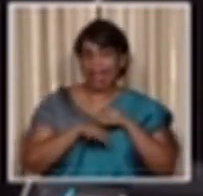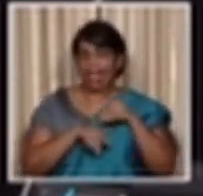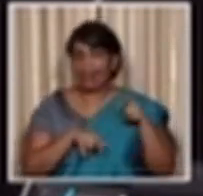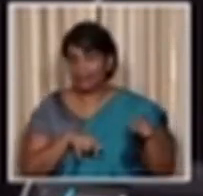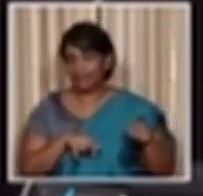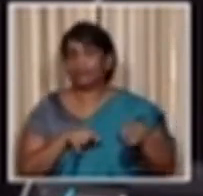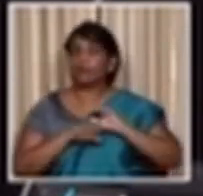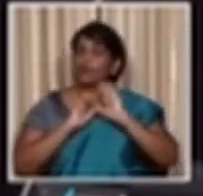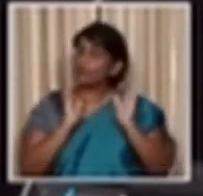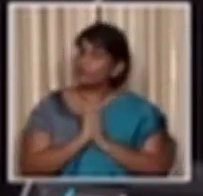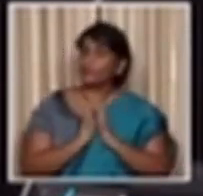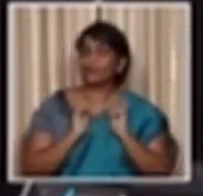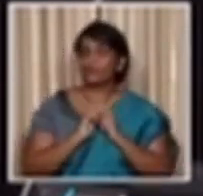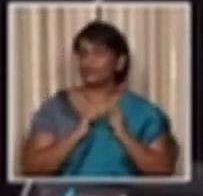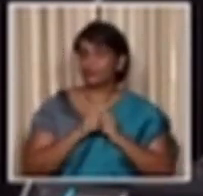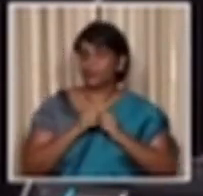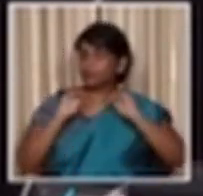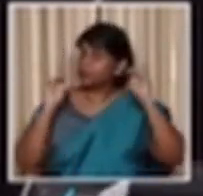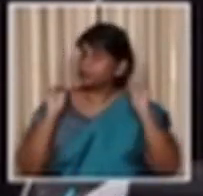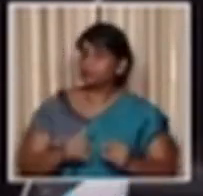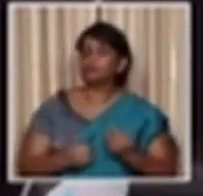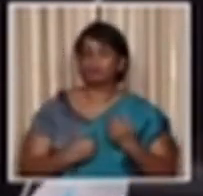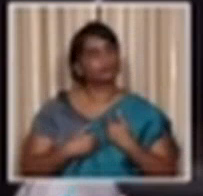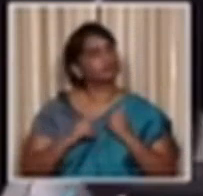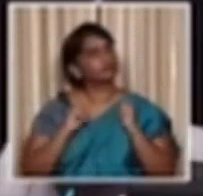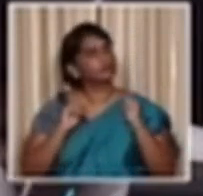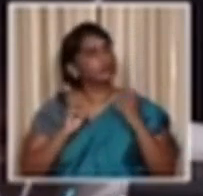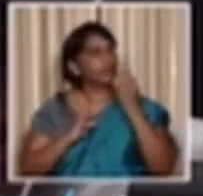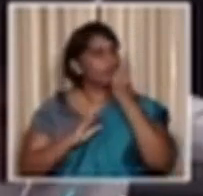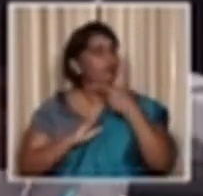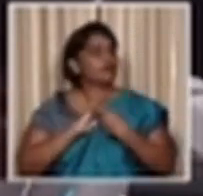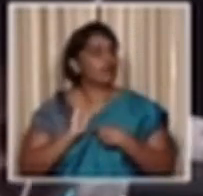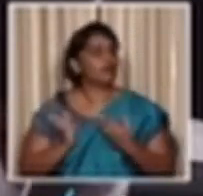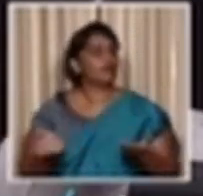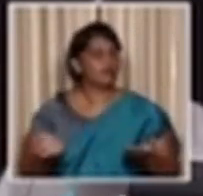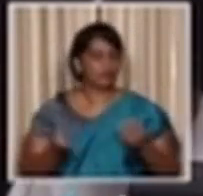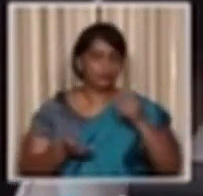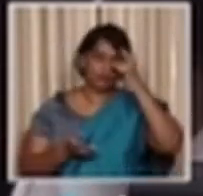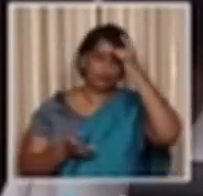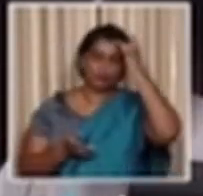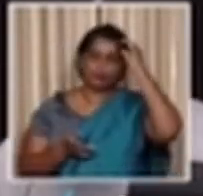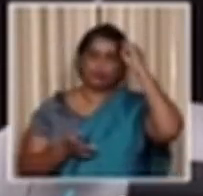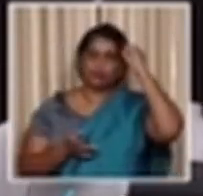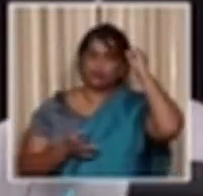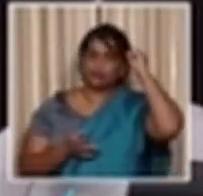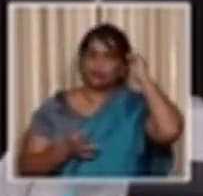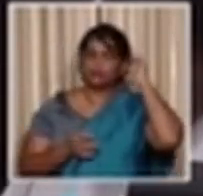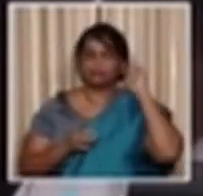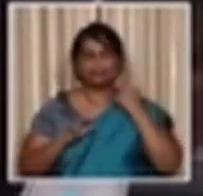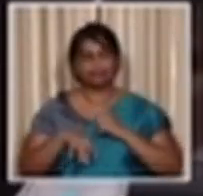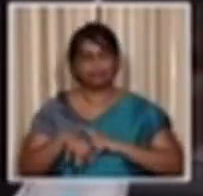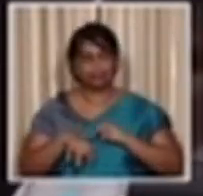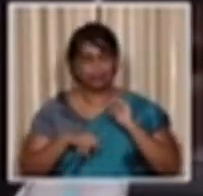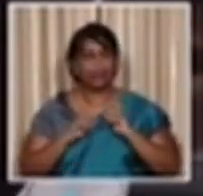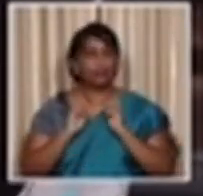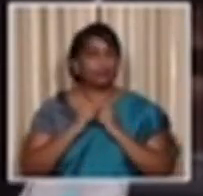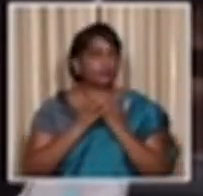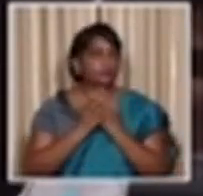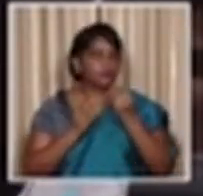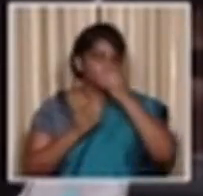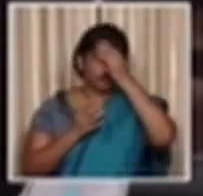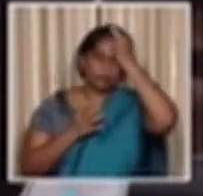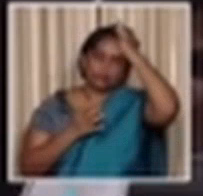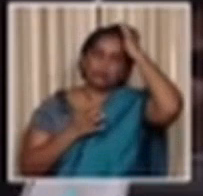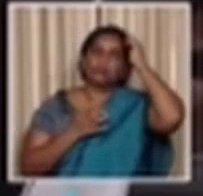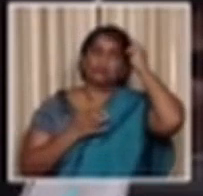මේ ටිකෙන් වෙන හානිය නවත්ත ගත්තොත් අපිට ප්‍රමාණවත් ආහාර මේ රටේම තියෙනවා. හොඳයි. නමුත් අපිට අවාසනාවට ඒකට විසඳුමක් තාම හොයාගන්න බැරි